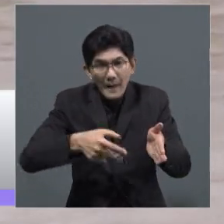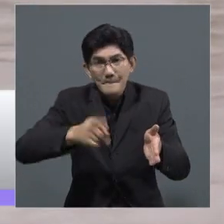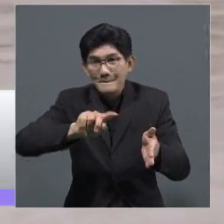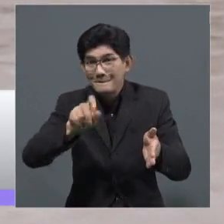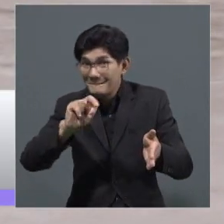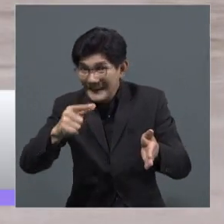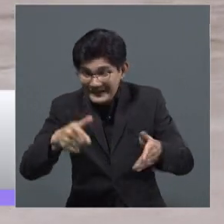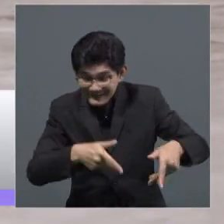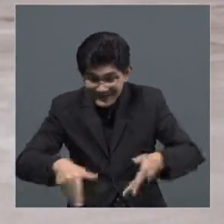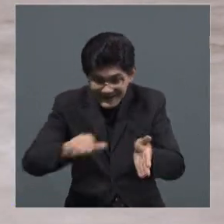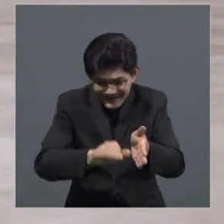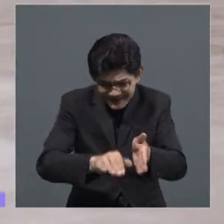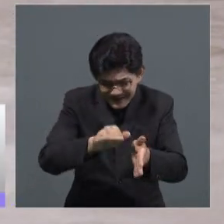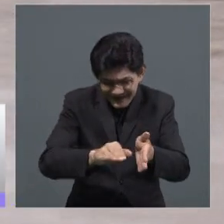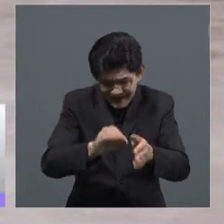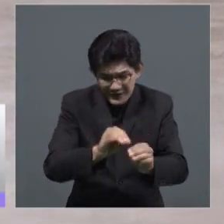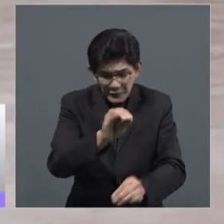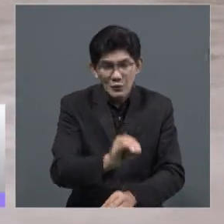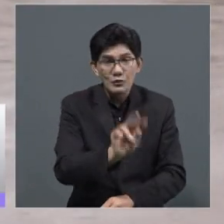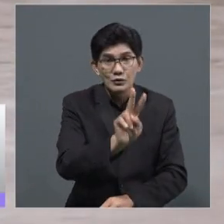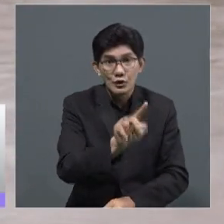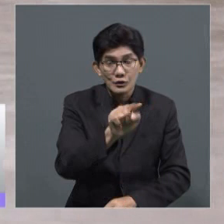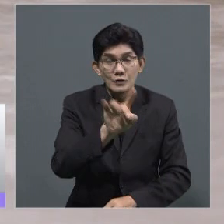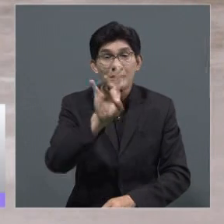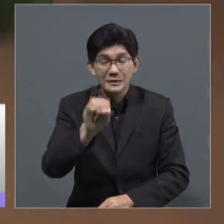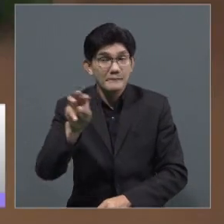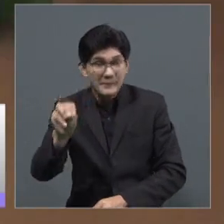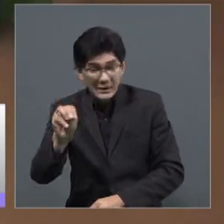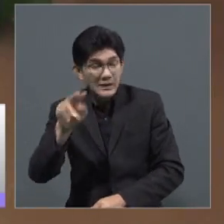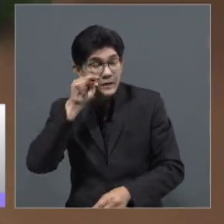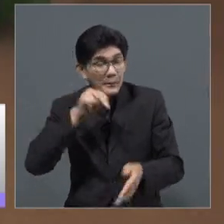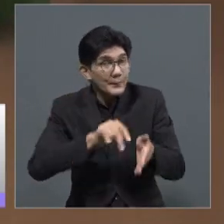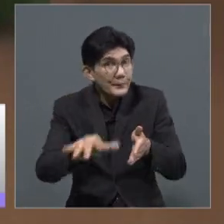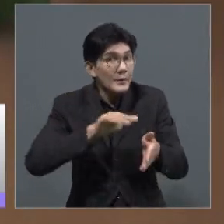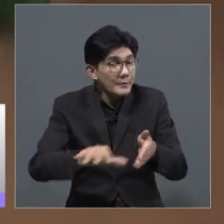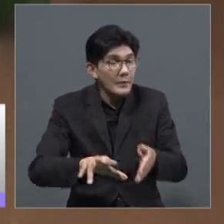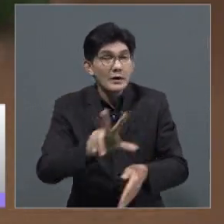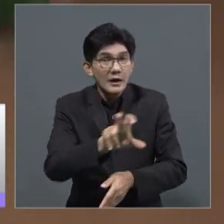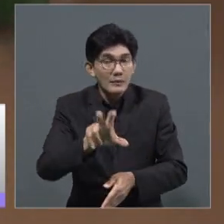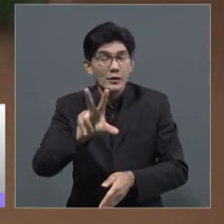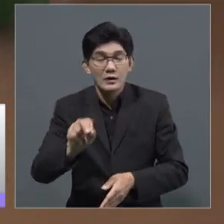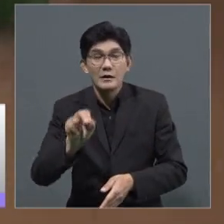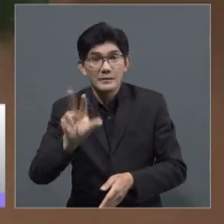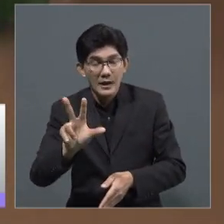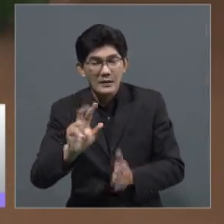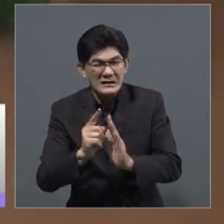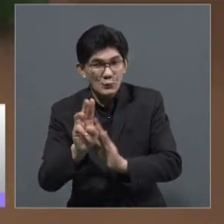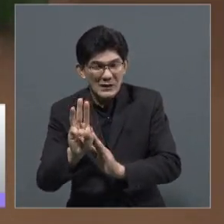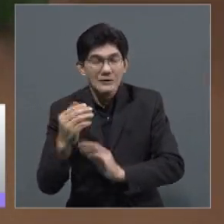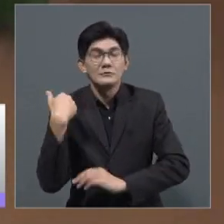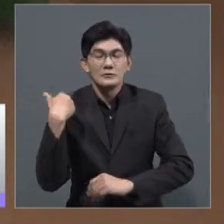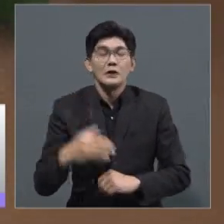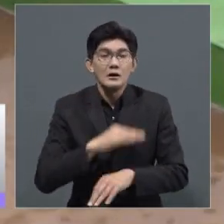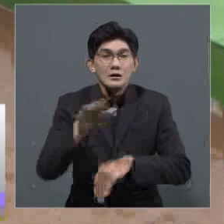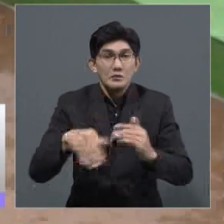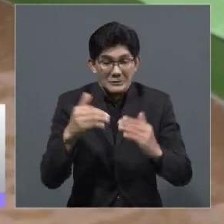พบว่ามีระดับน้ำอยู่ที่ 2. 80ซมนะครับอัตราการไหลอยู่ที่ 333ลูกบาทเมตต่อวินาทีนะครับ